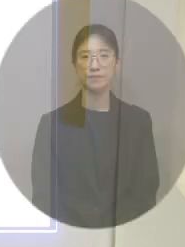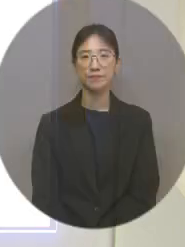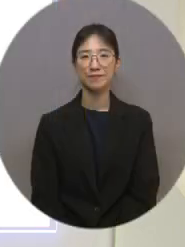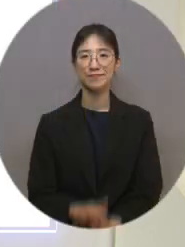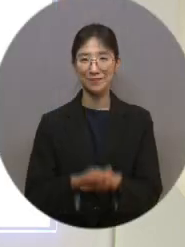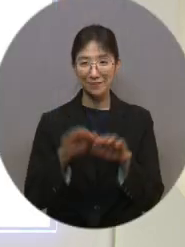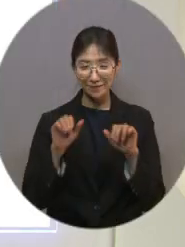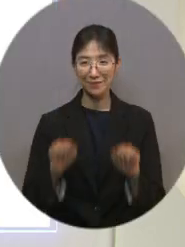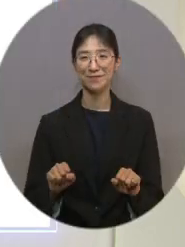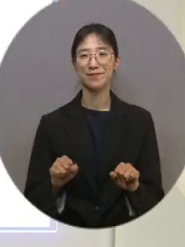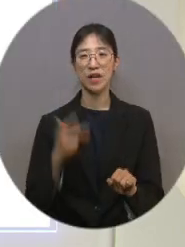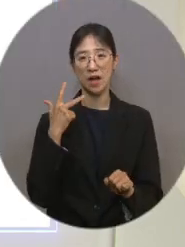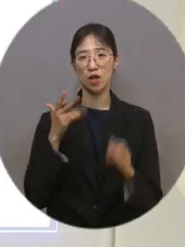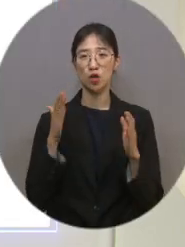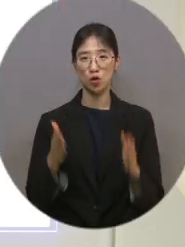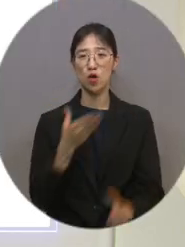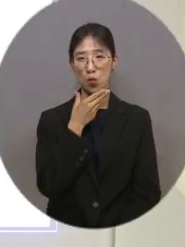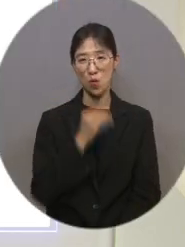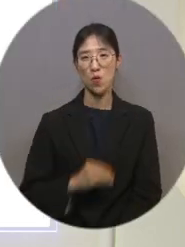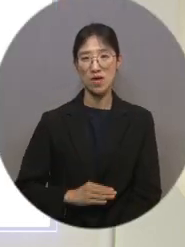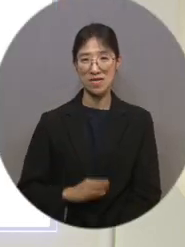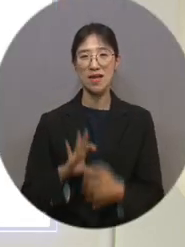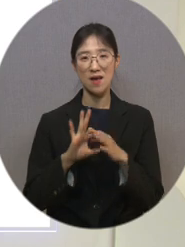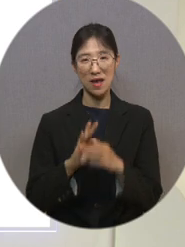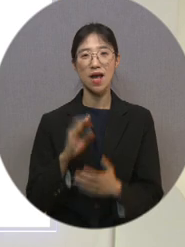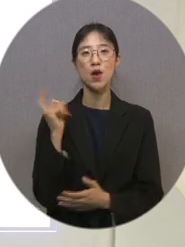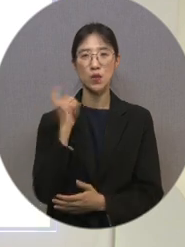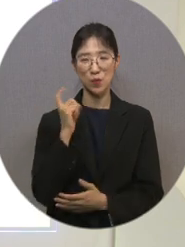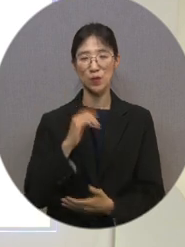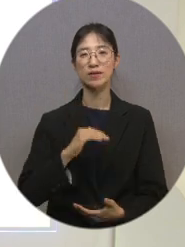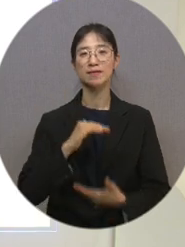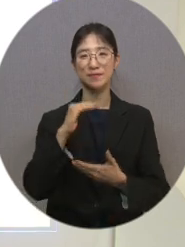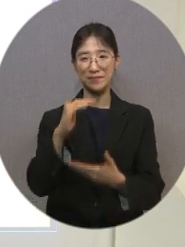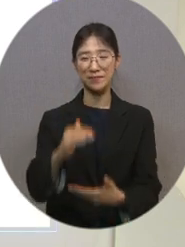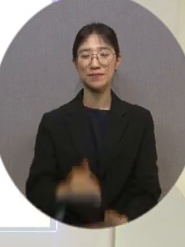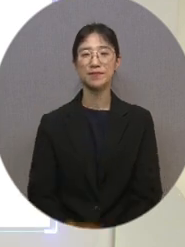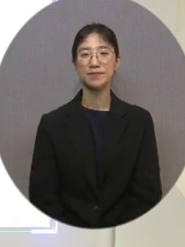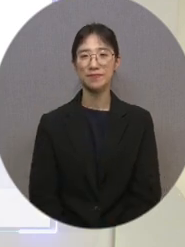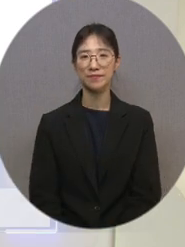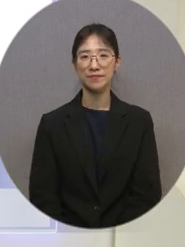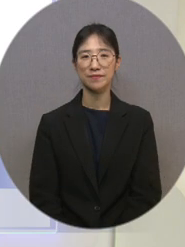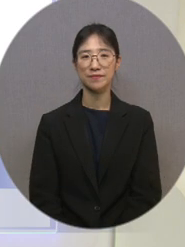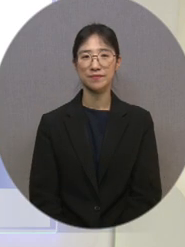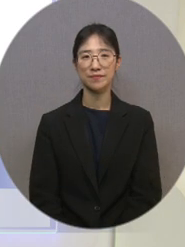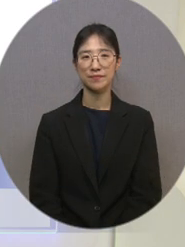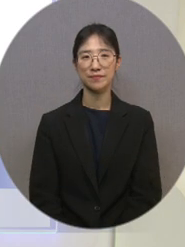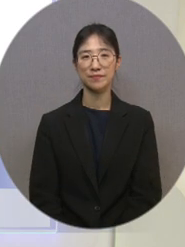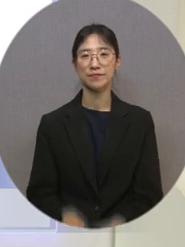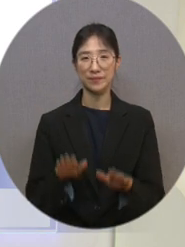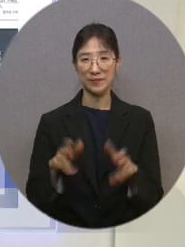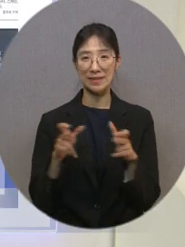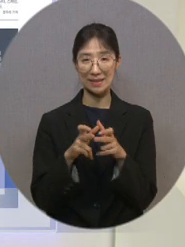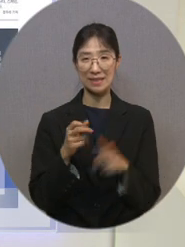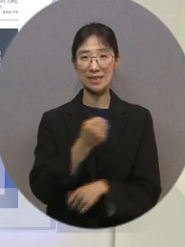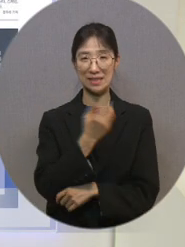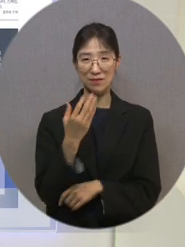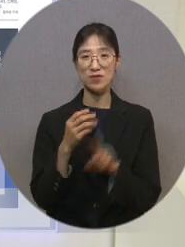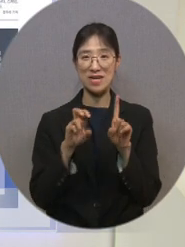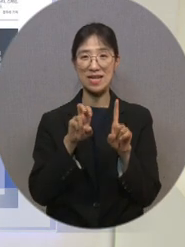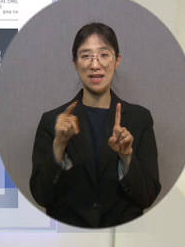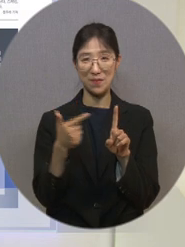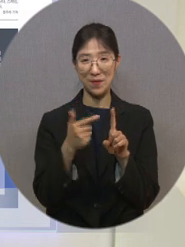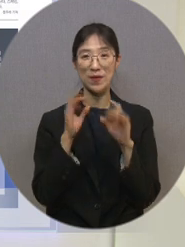안녕하세요. 지금부터 한 주간의 복지계 소식을 장애인신문과 함께 만나봅니다. 먼저 오늘 장애인신문